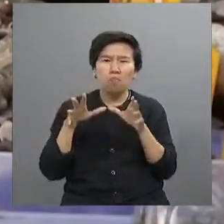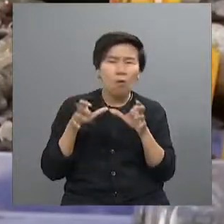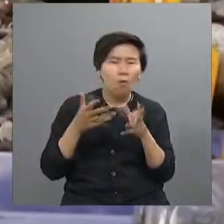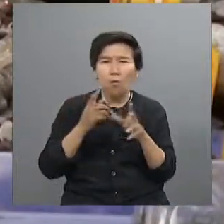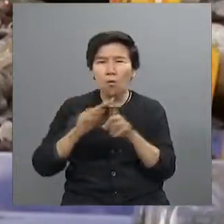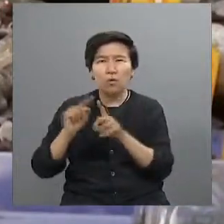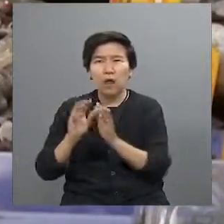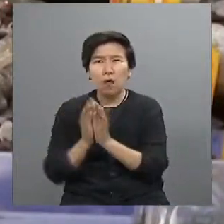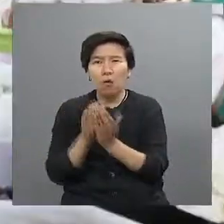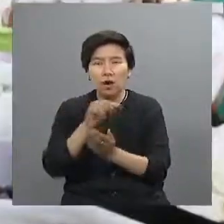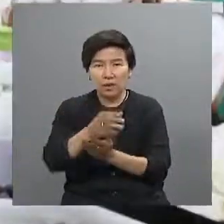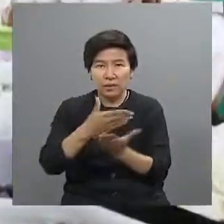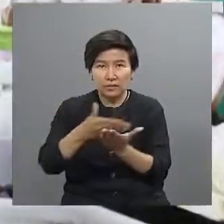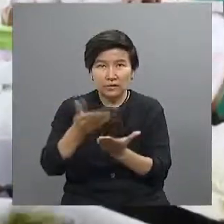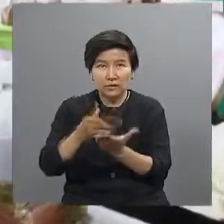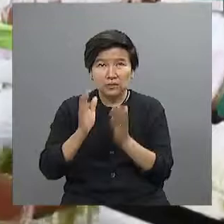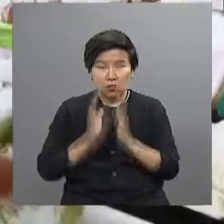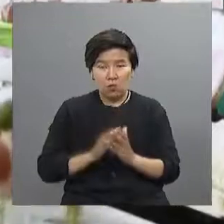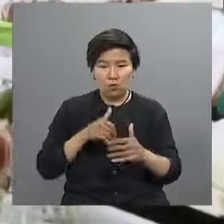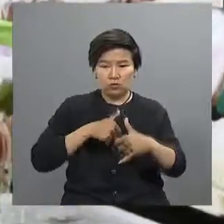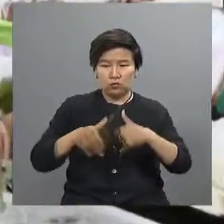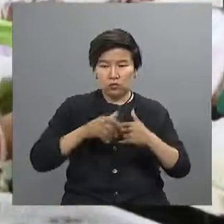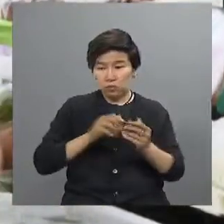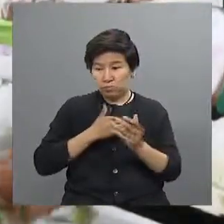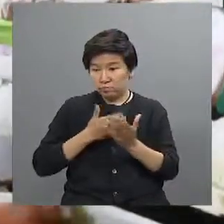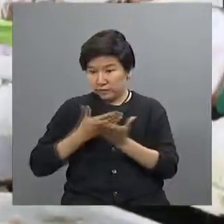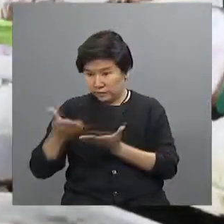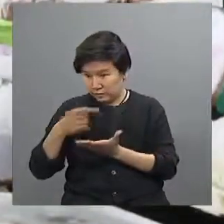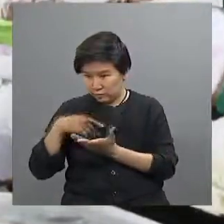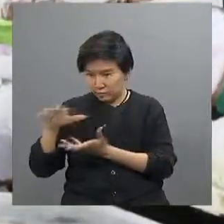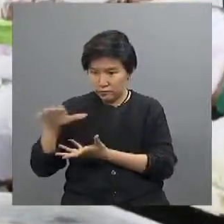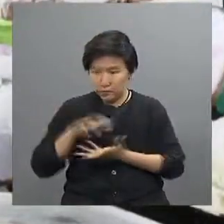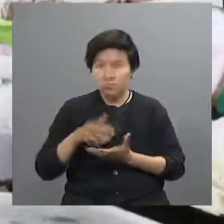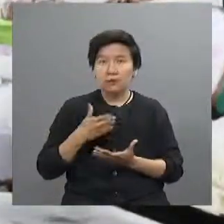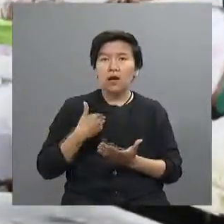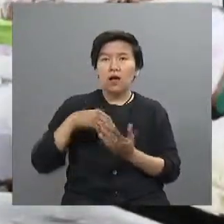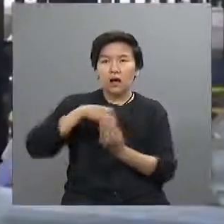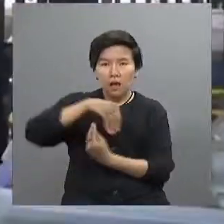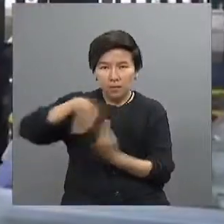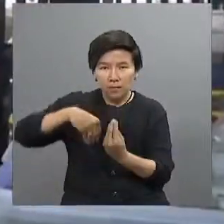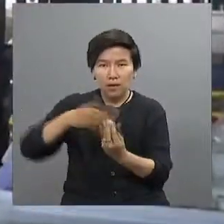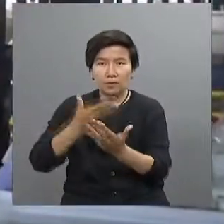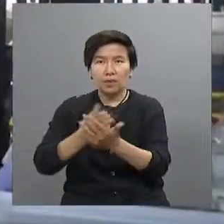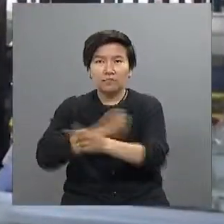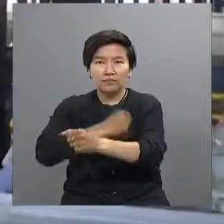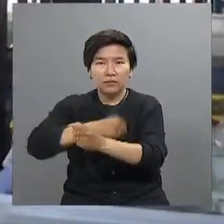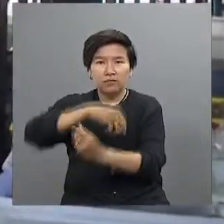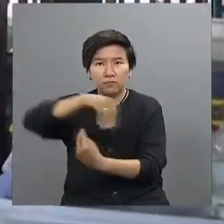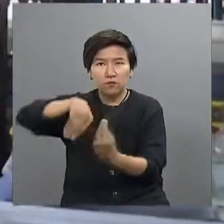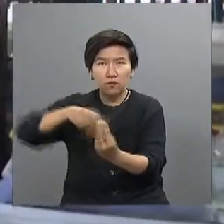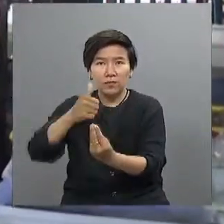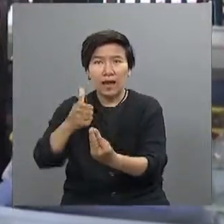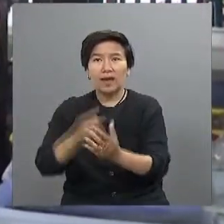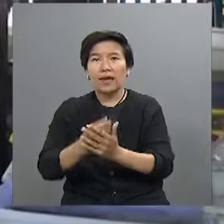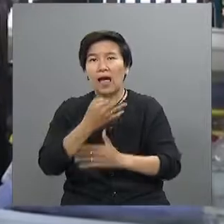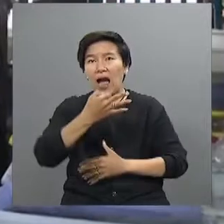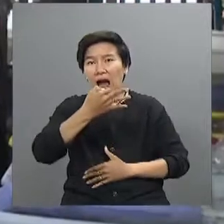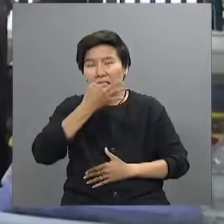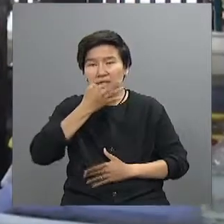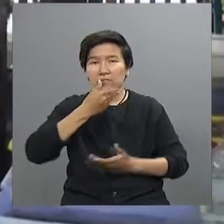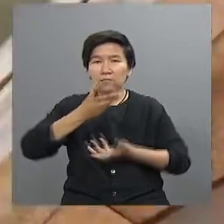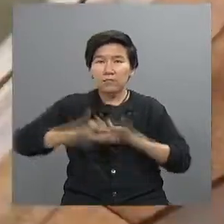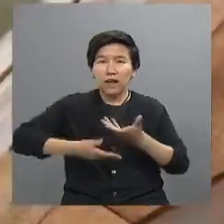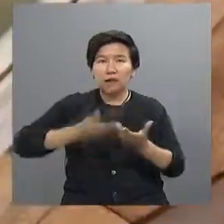ารกับชาวประมงอีกทั้งยังช่วยอุดหนุนให้กับชาวบ้านในพื้นที่ให้มีอาชีพและรายได้ในการดำร